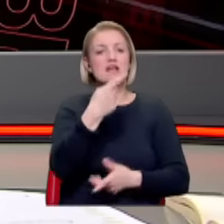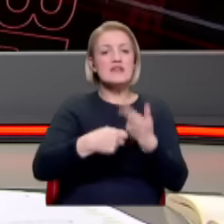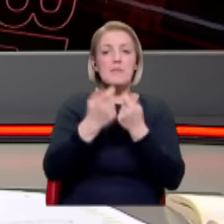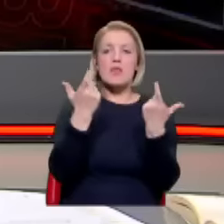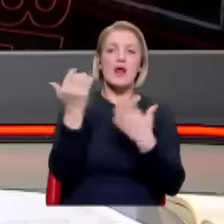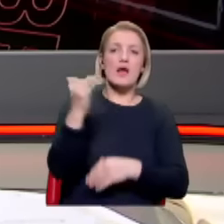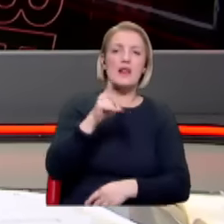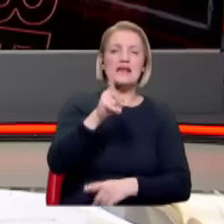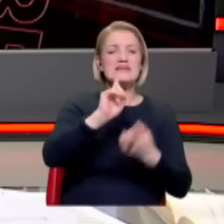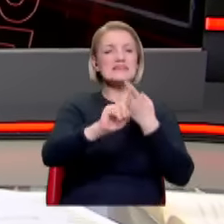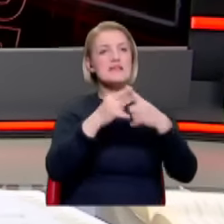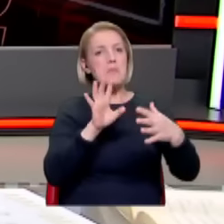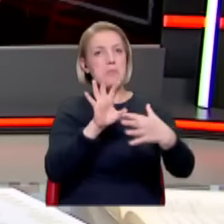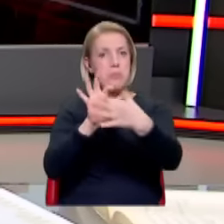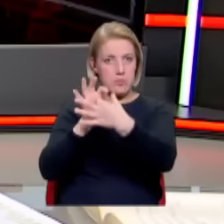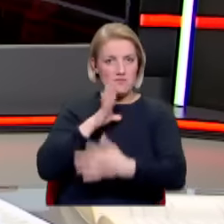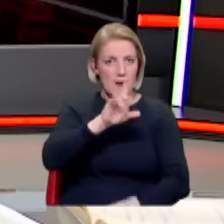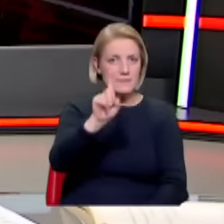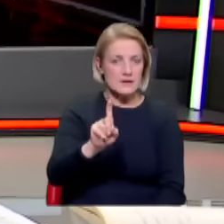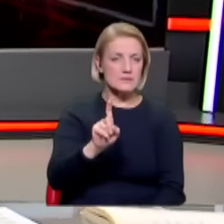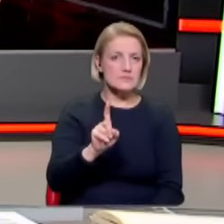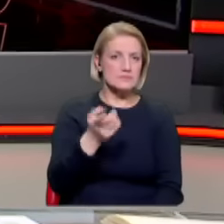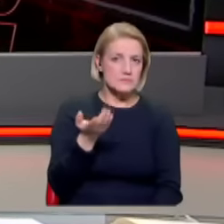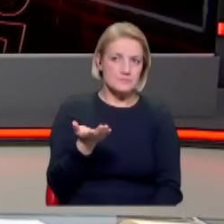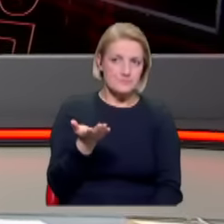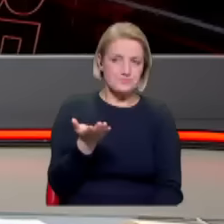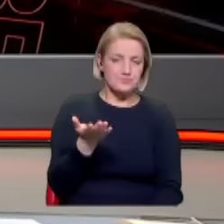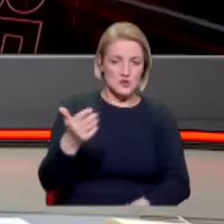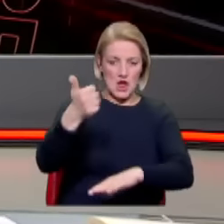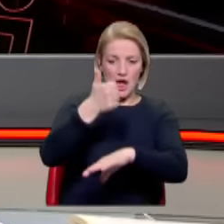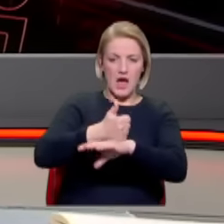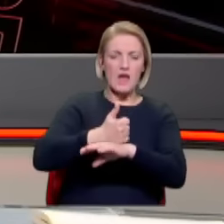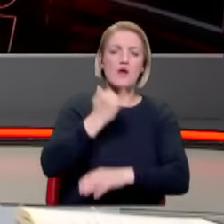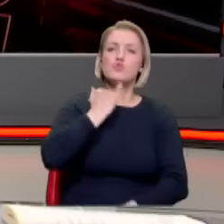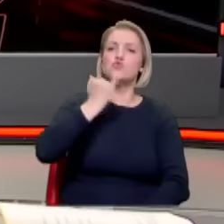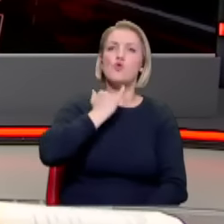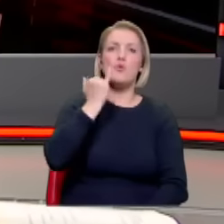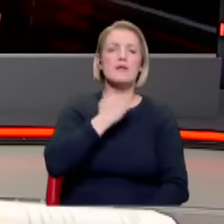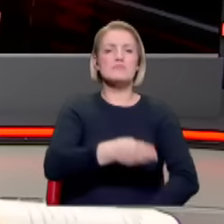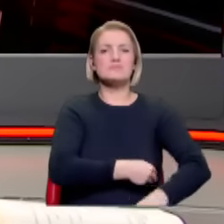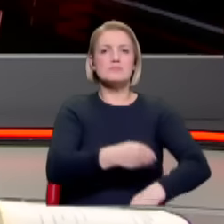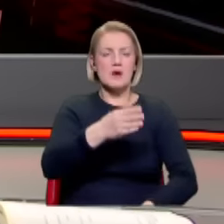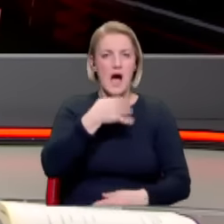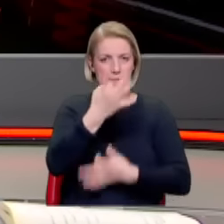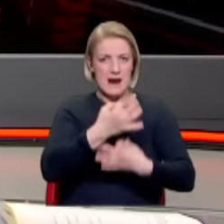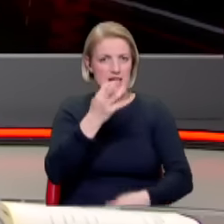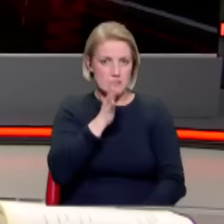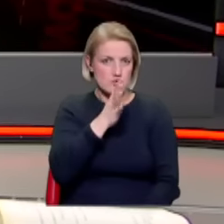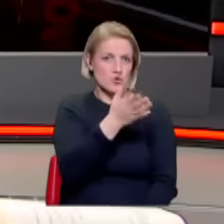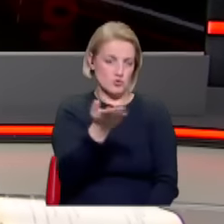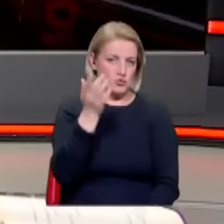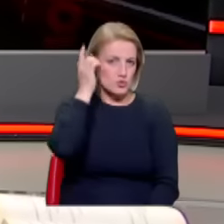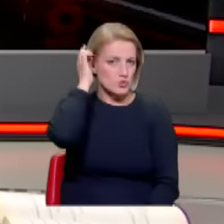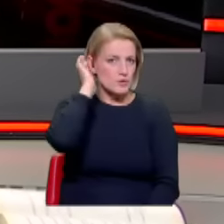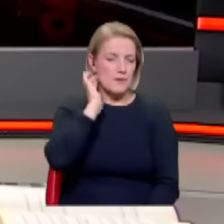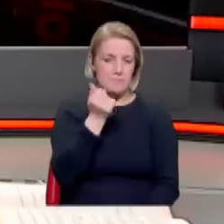geldi? Bunların siyasi bağlantısı var mı? İktidarın torpil haberlerini biliyoruz. Birazdan da göreceğiz.